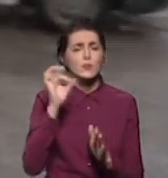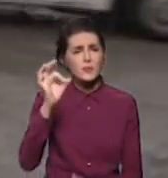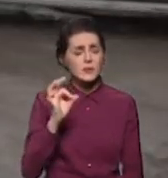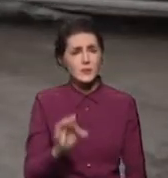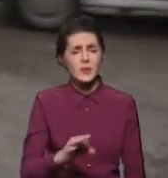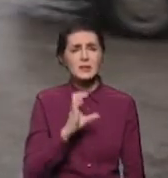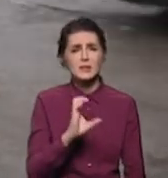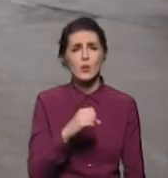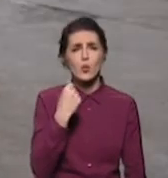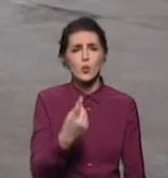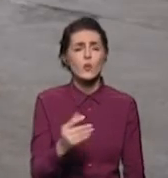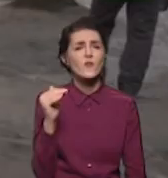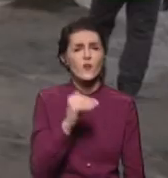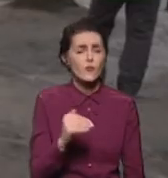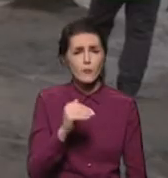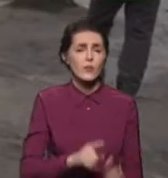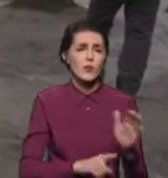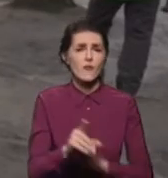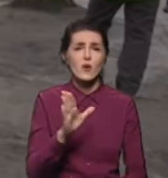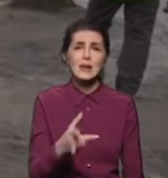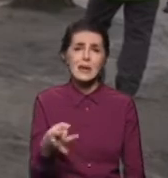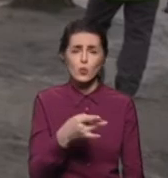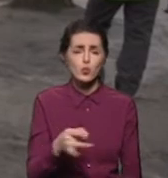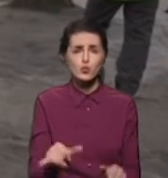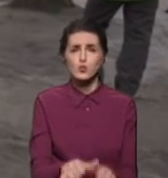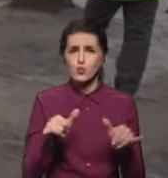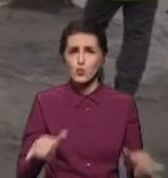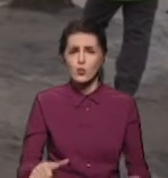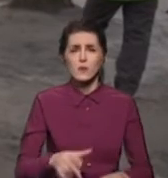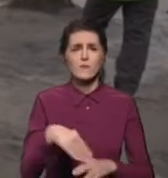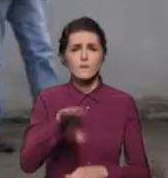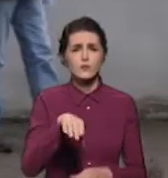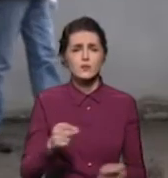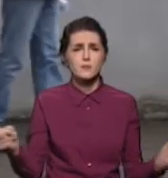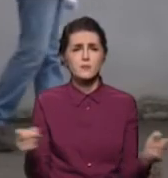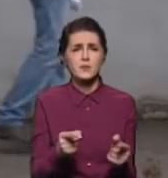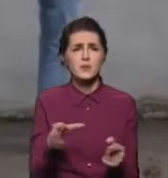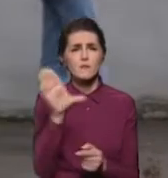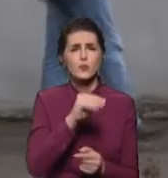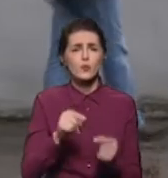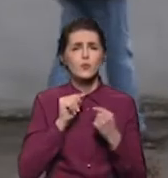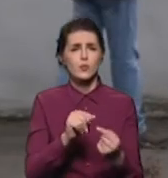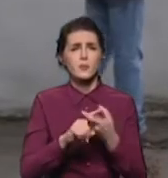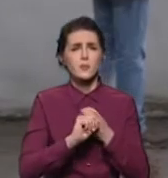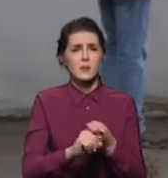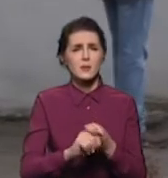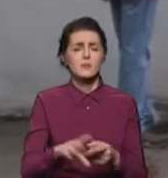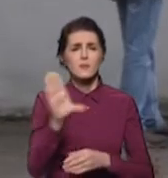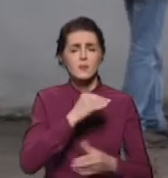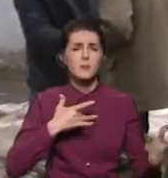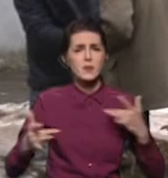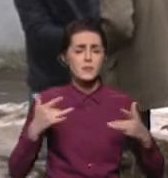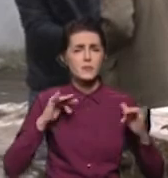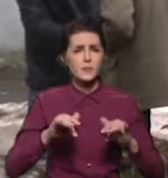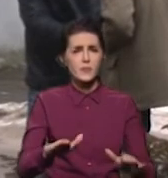з 11 лютого в регіоні посилюють обмежувальні протипандемічні заходи. А в